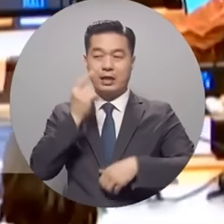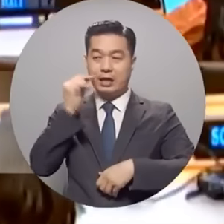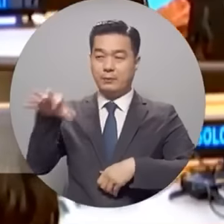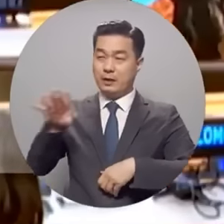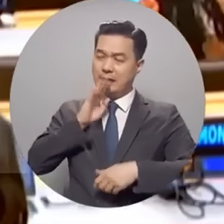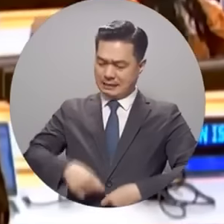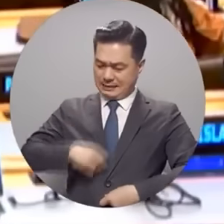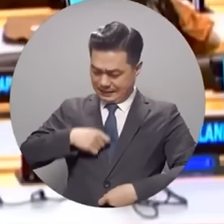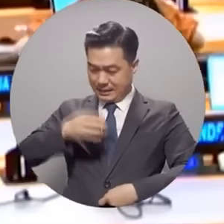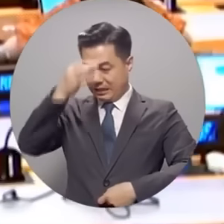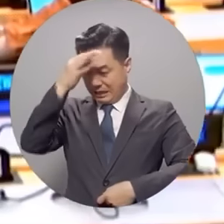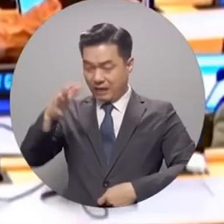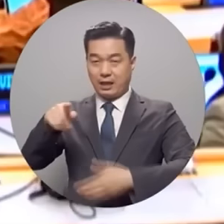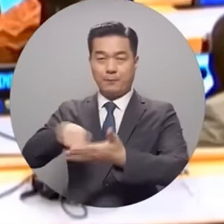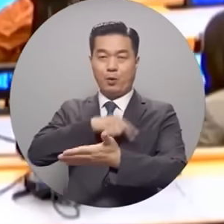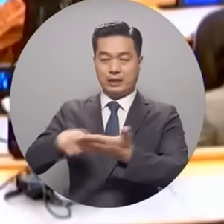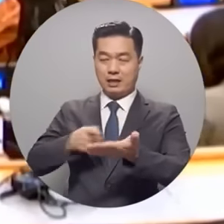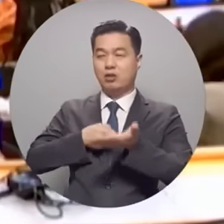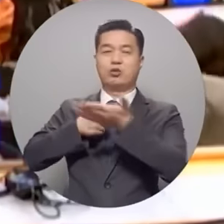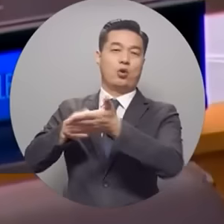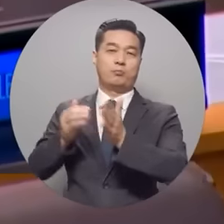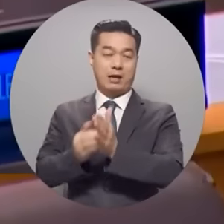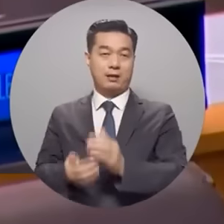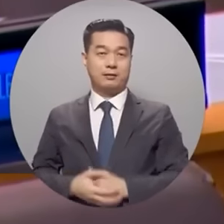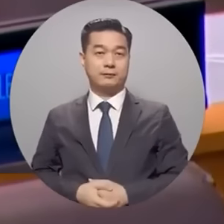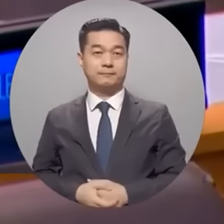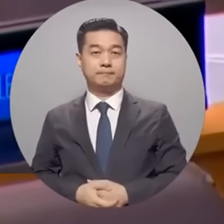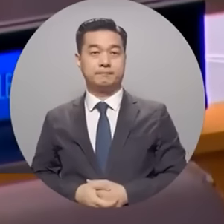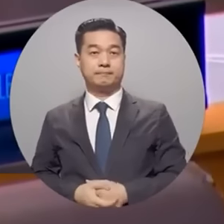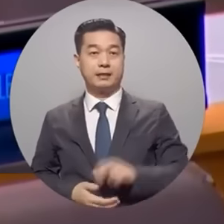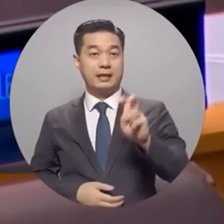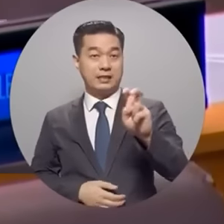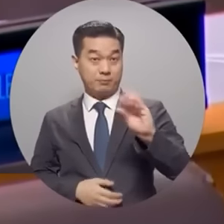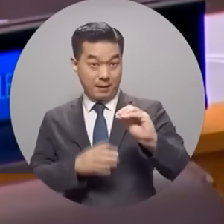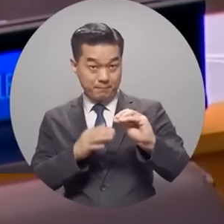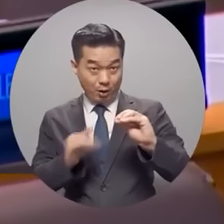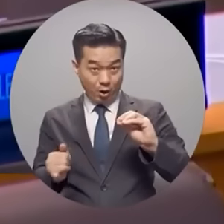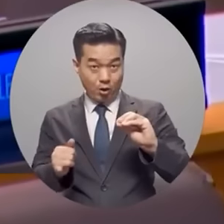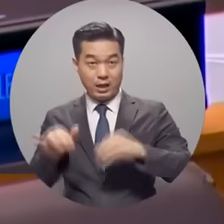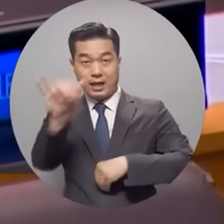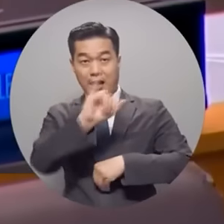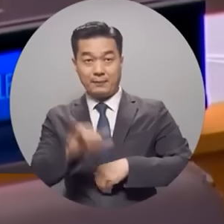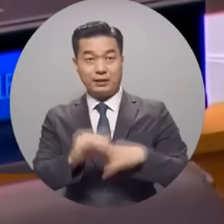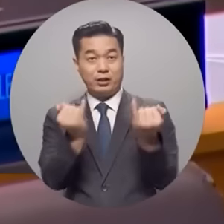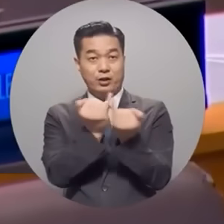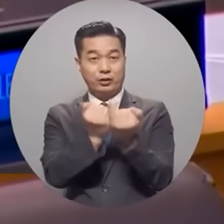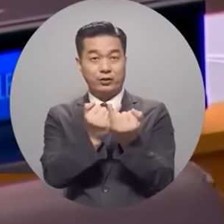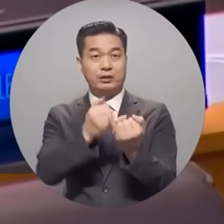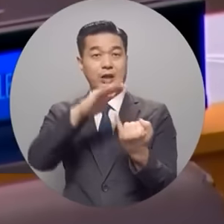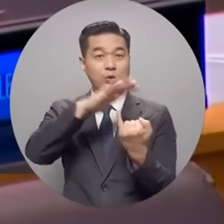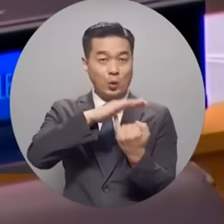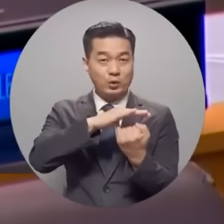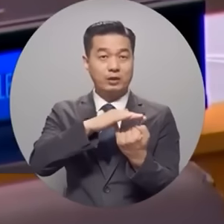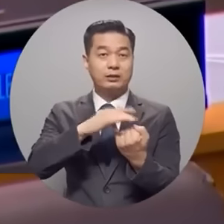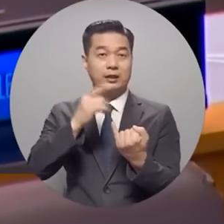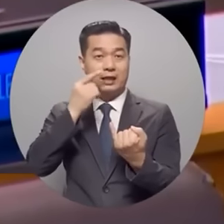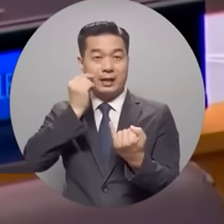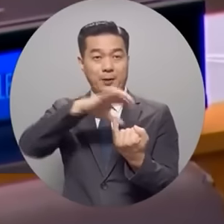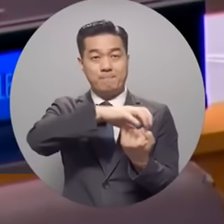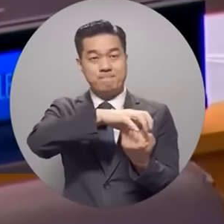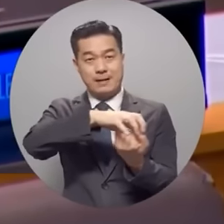진실한 사죄와 보상을 요구했습니다. The sexual slavery of 200,000 Korean women and girls perpetrated by